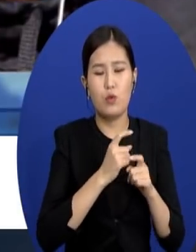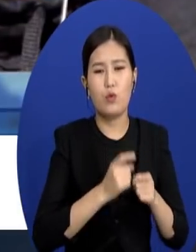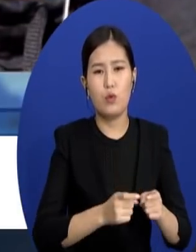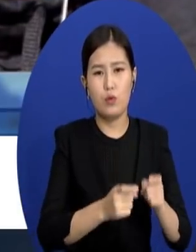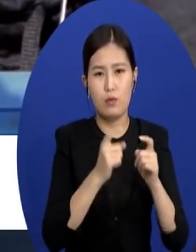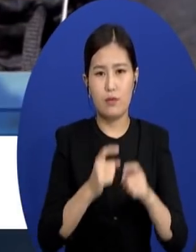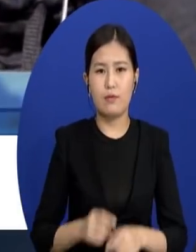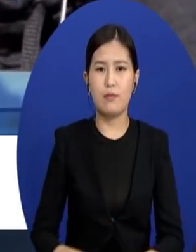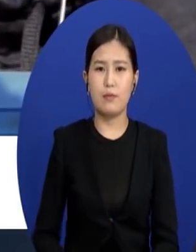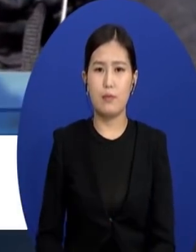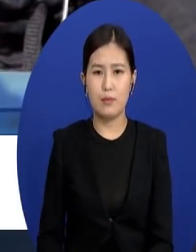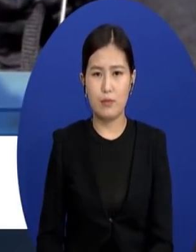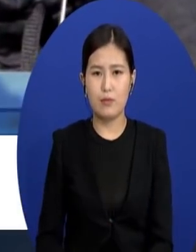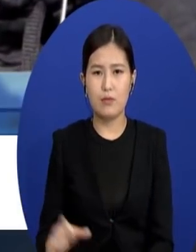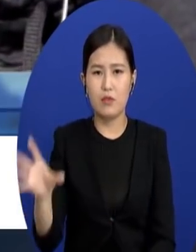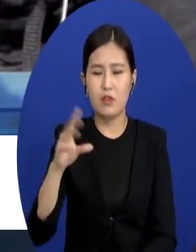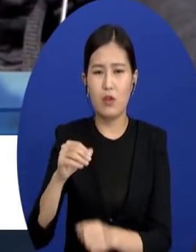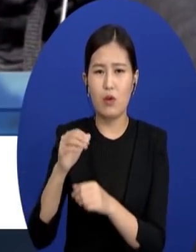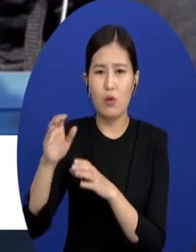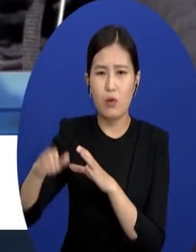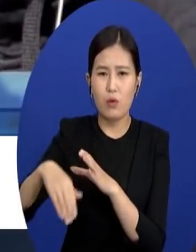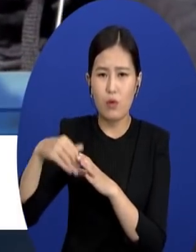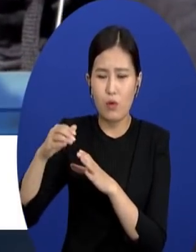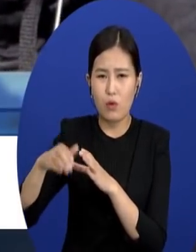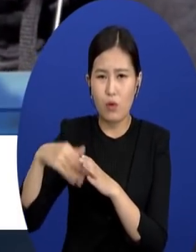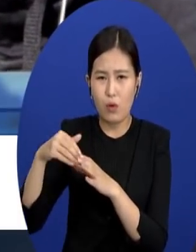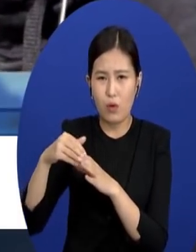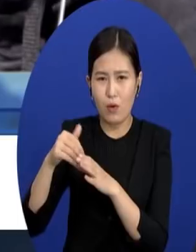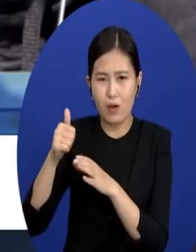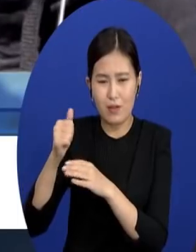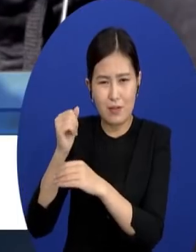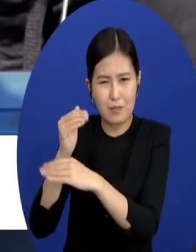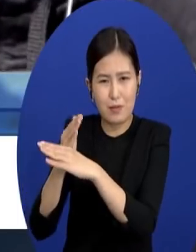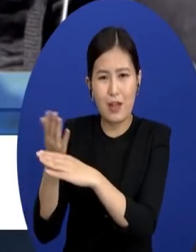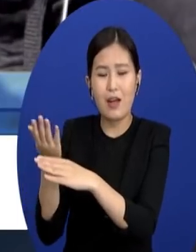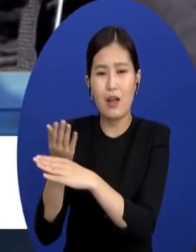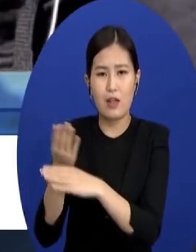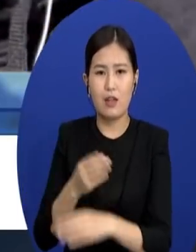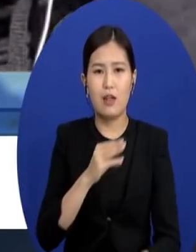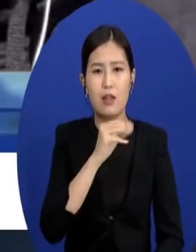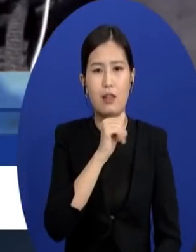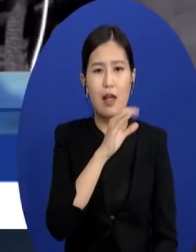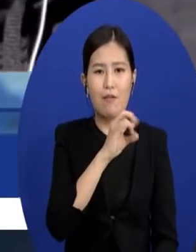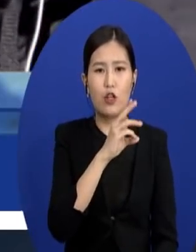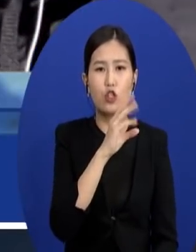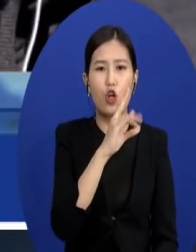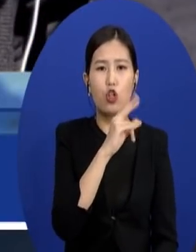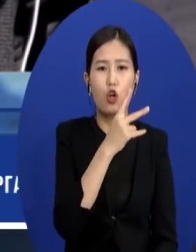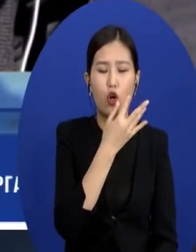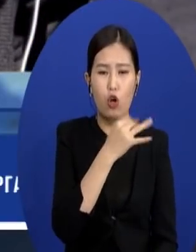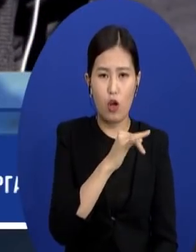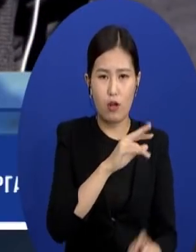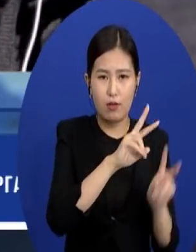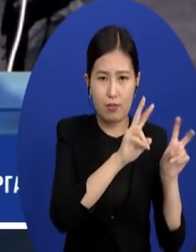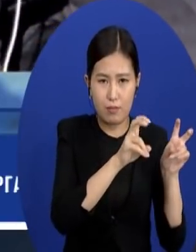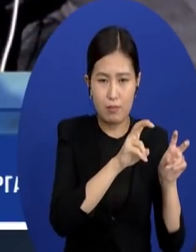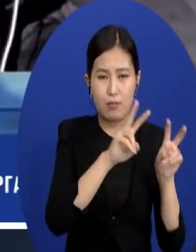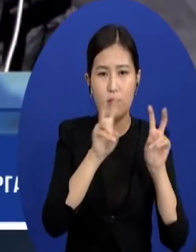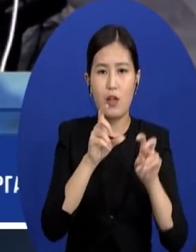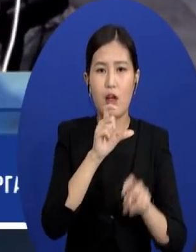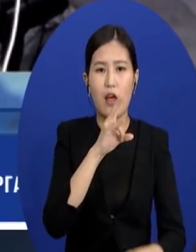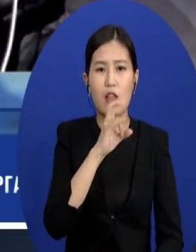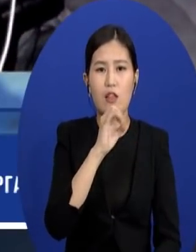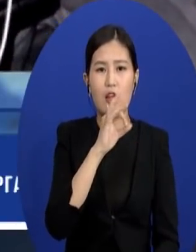аль урхайг зорж байна? Бид одоо 5-7 бүлэг орд төр эрдэнэс 5 толгой болон энержи